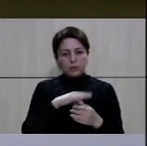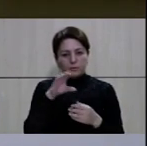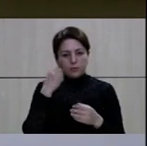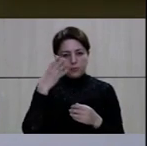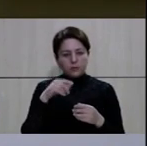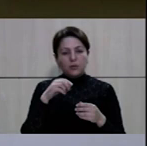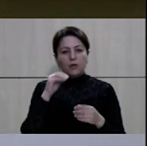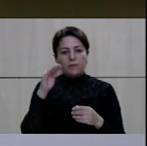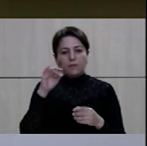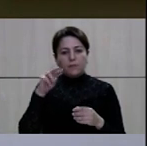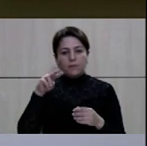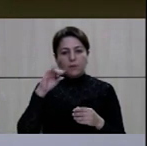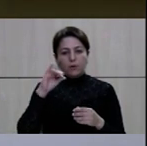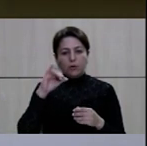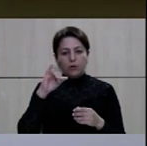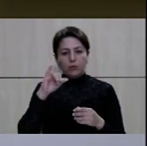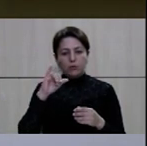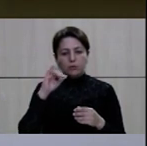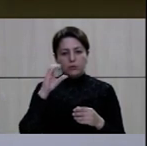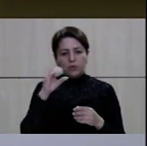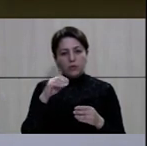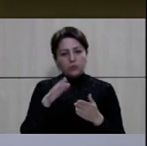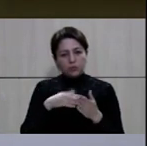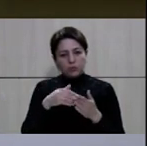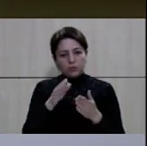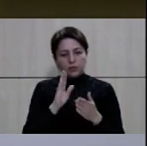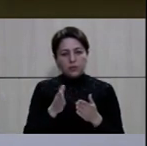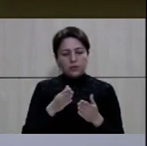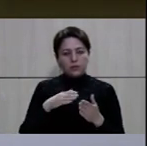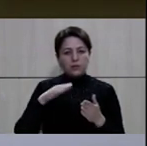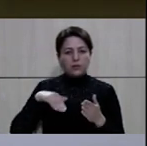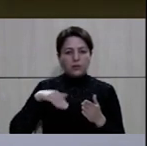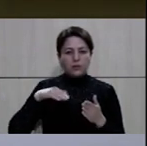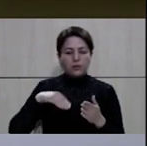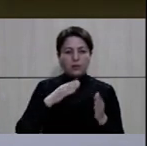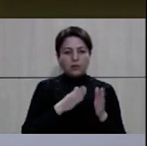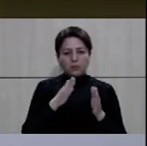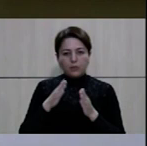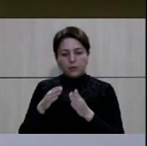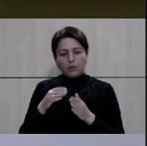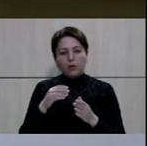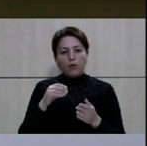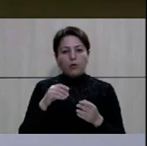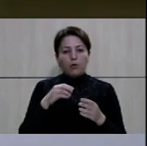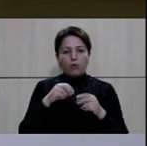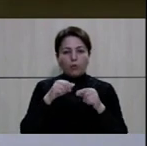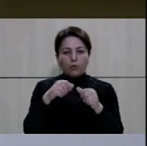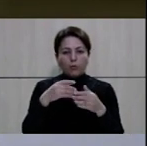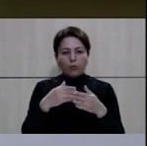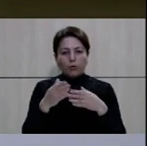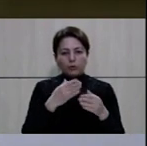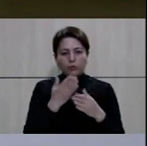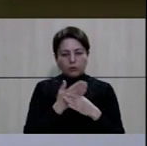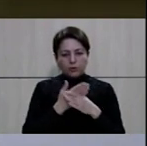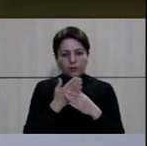fluslar surtiladi. Flus hamda kavshar surtiladi va ketma-ketlikda qum qog'oz yordamida kavsharlashning